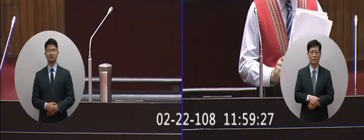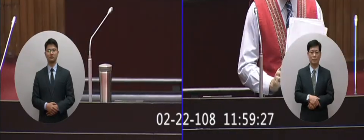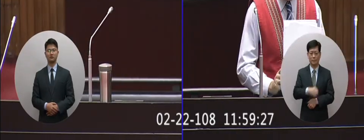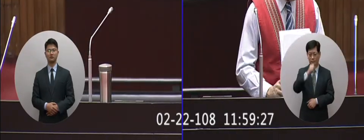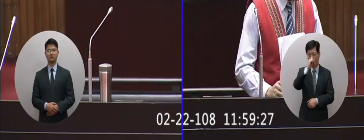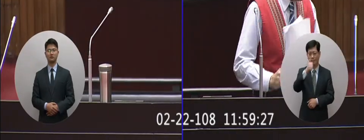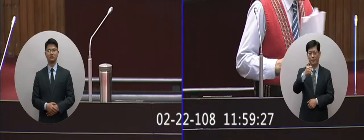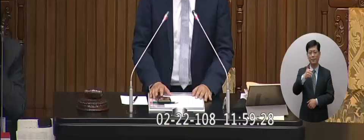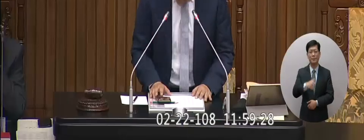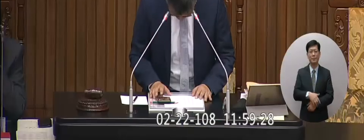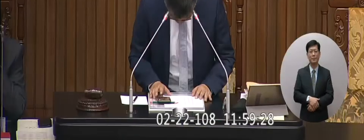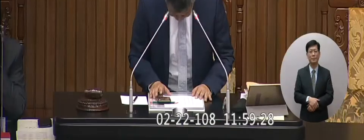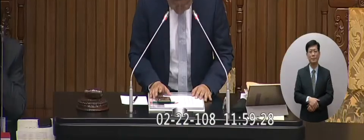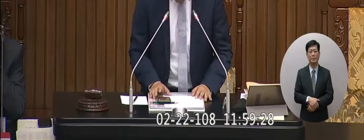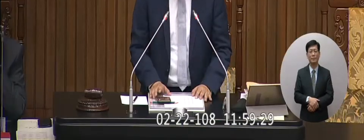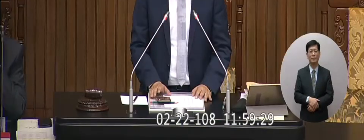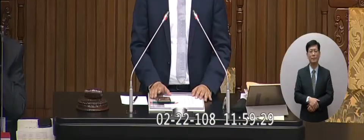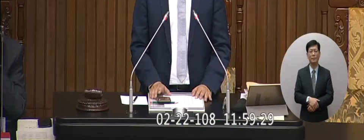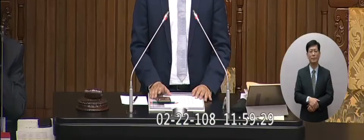好，谢谢。